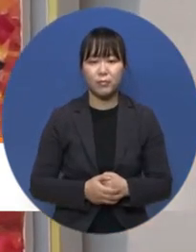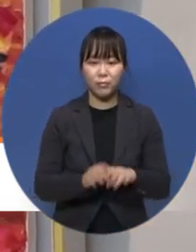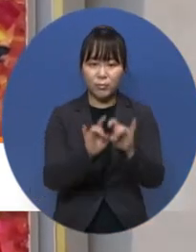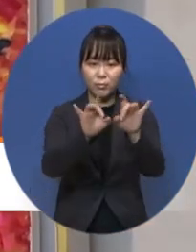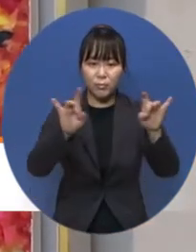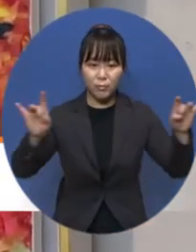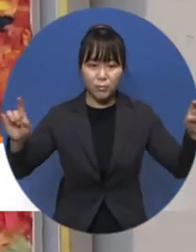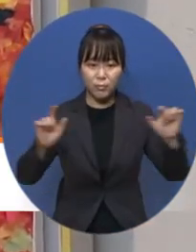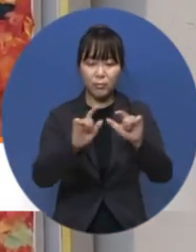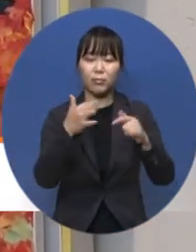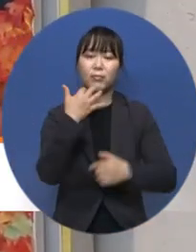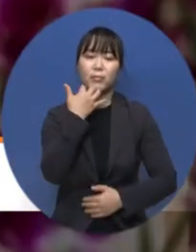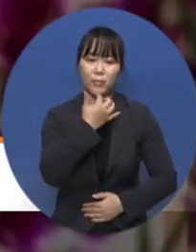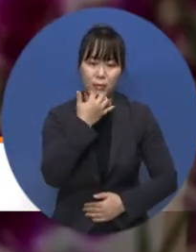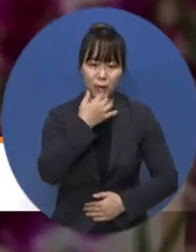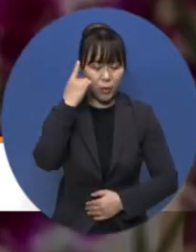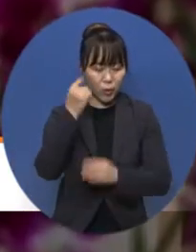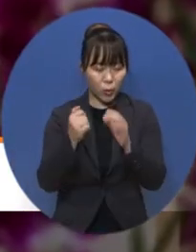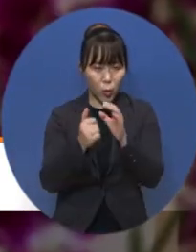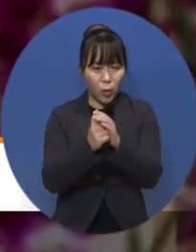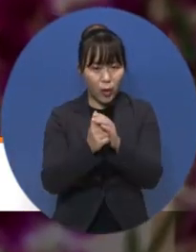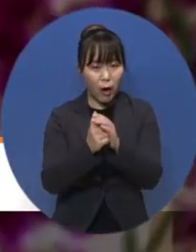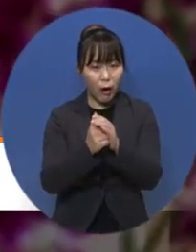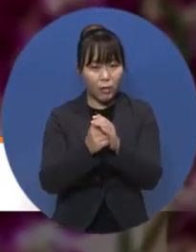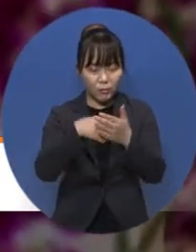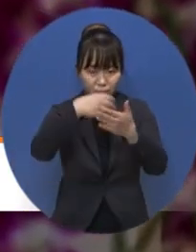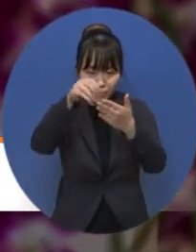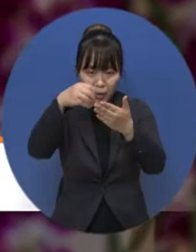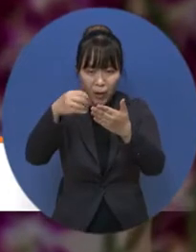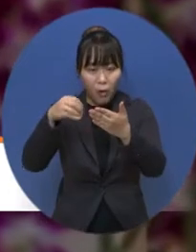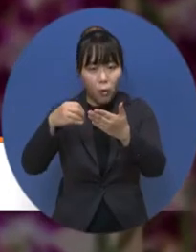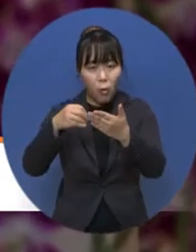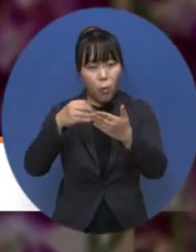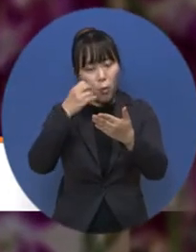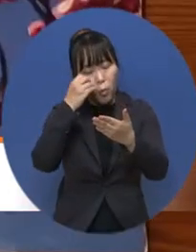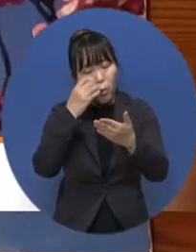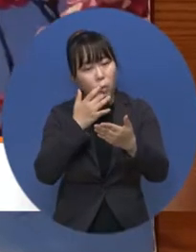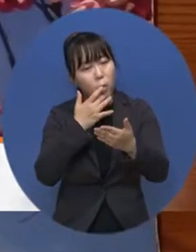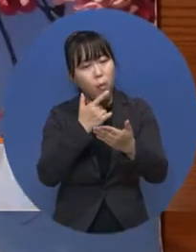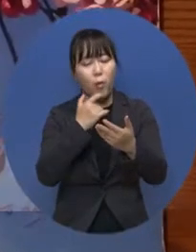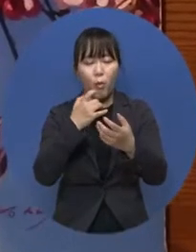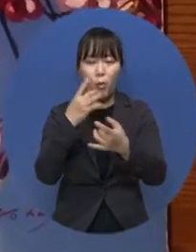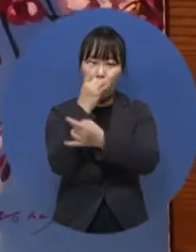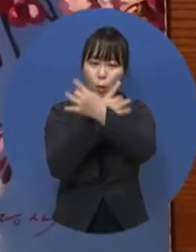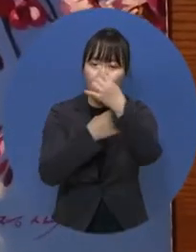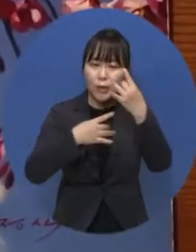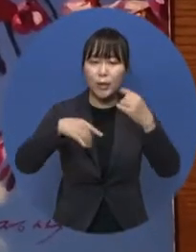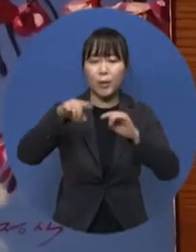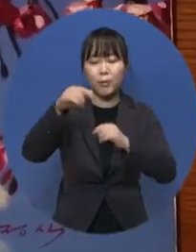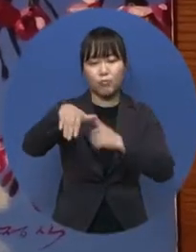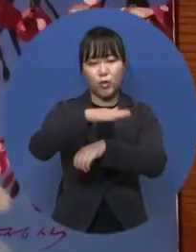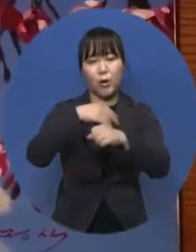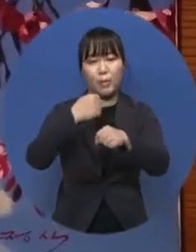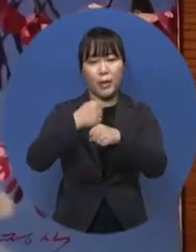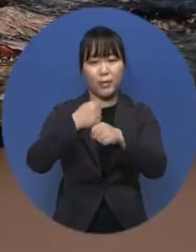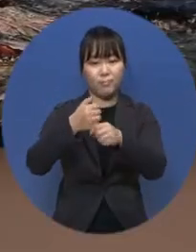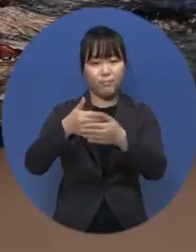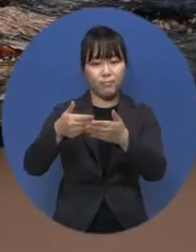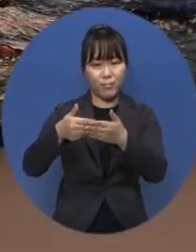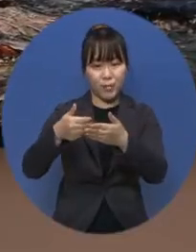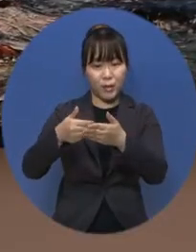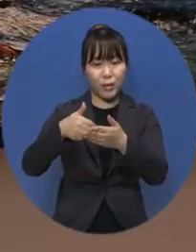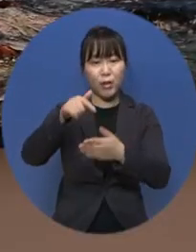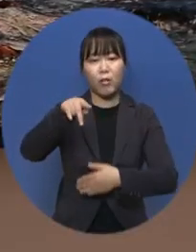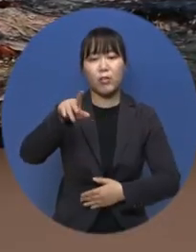저마다 다채로운 색깔과 독특한 질감으로 신비롭고 환상적인 분위기로 연출한 작품들은